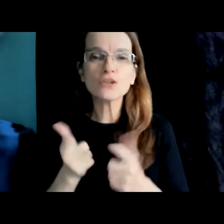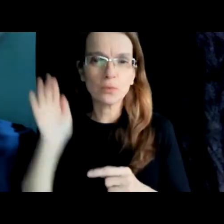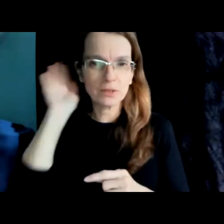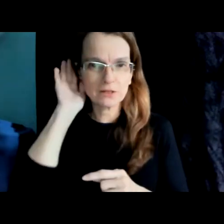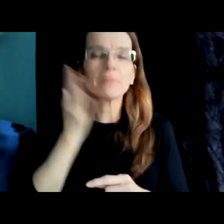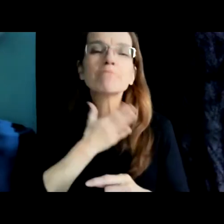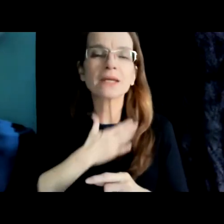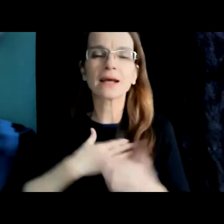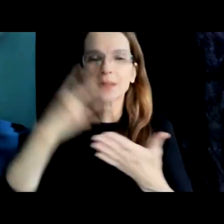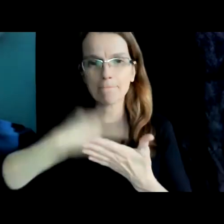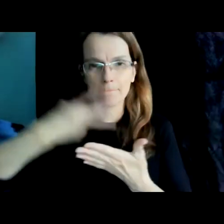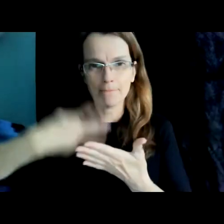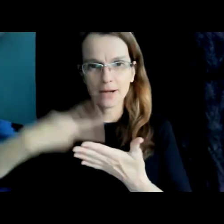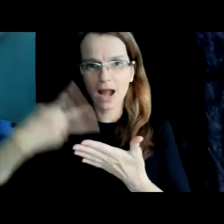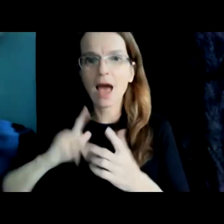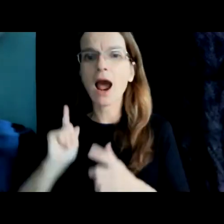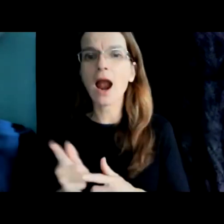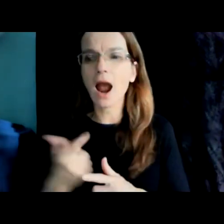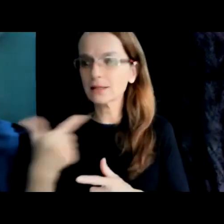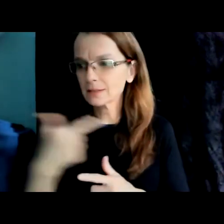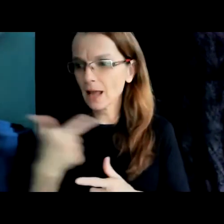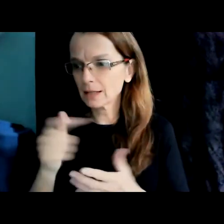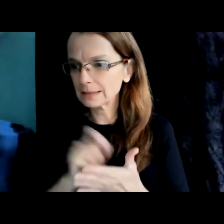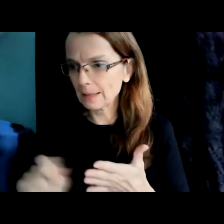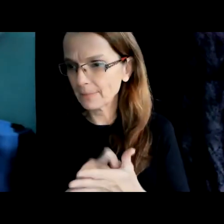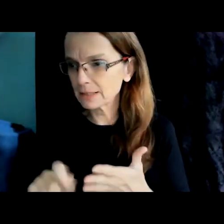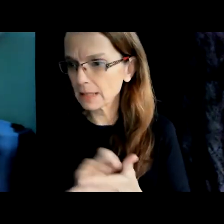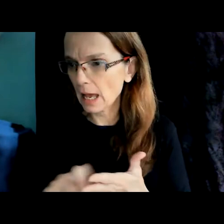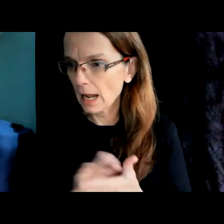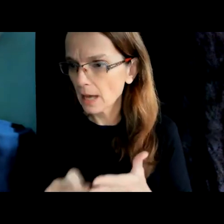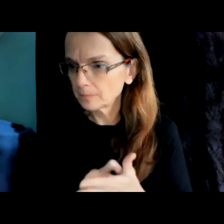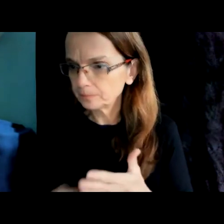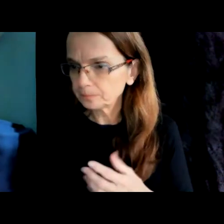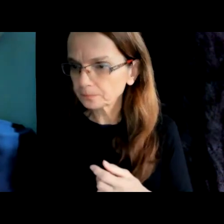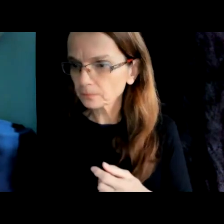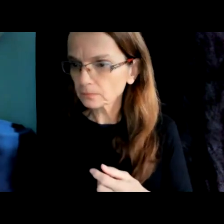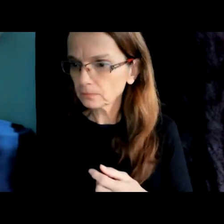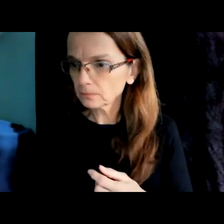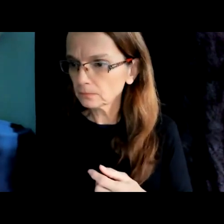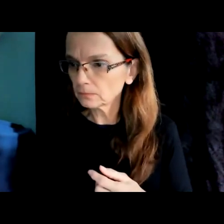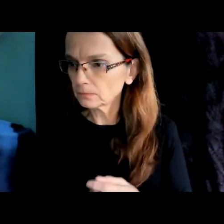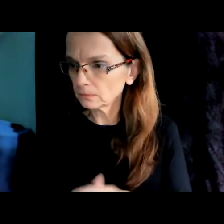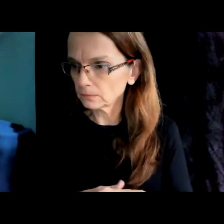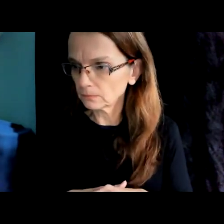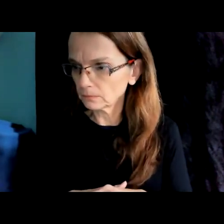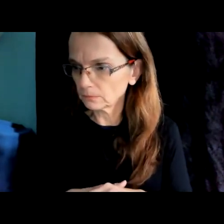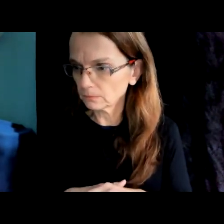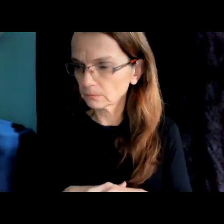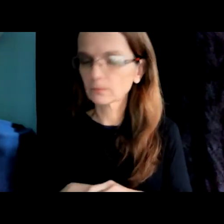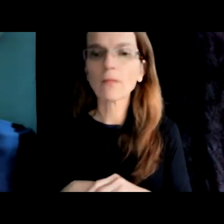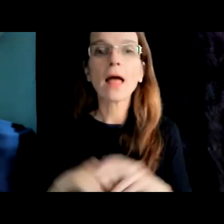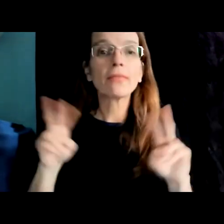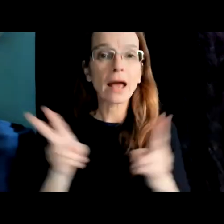rada prebrala, kaj sta zapisala monografiji na pot in to smo seveda na